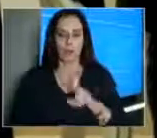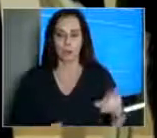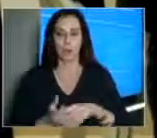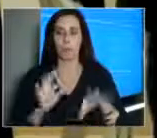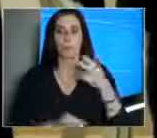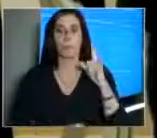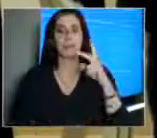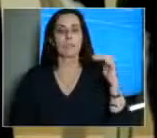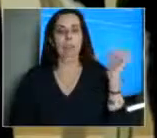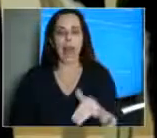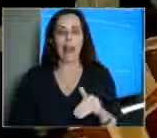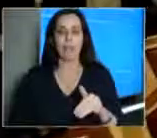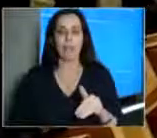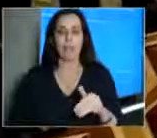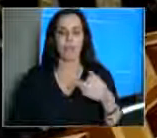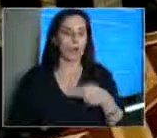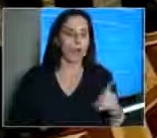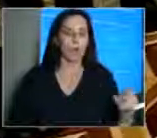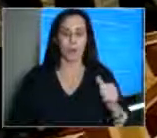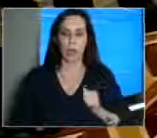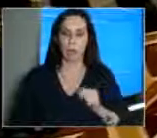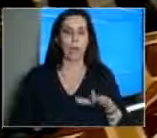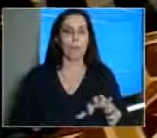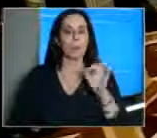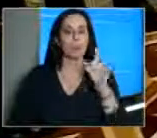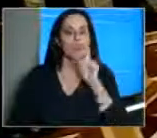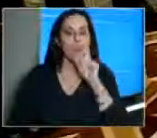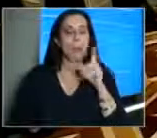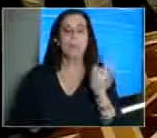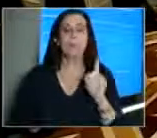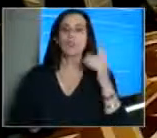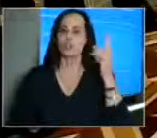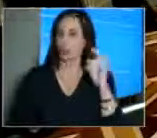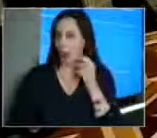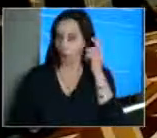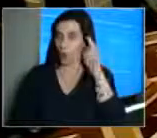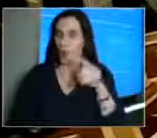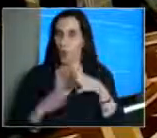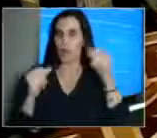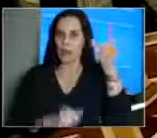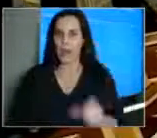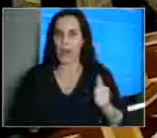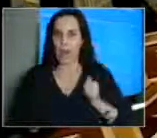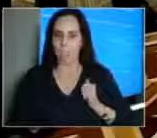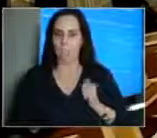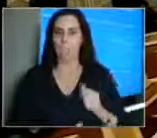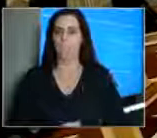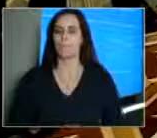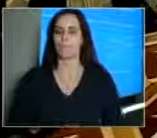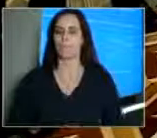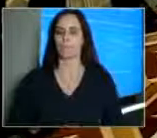120,000 останков советских воинов и установили имена 6,000 воинов, которые считались пропавшими без